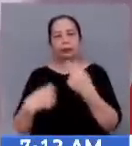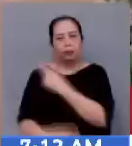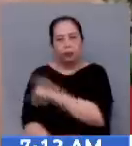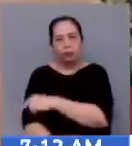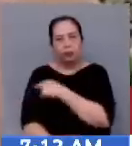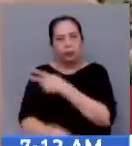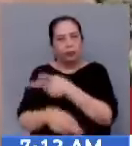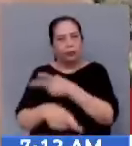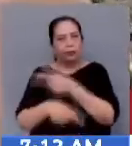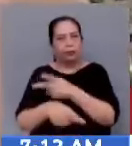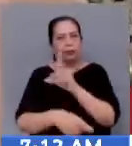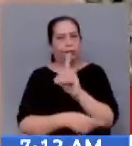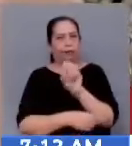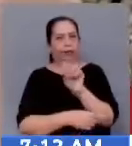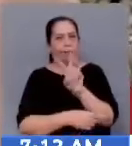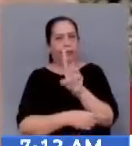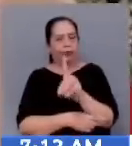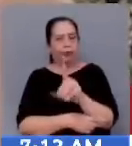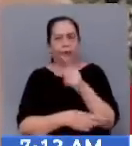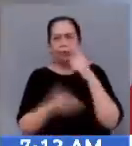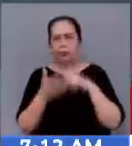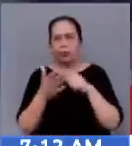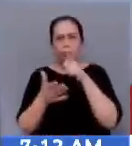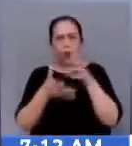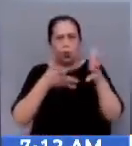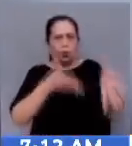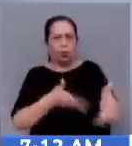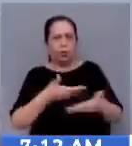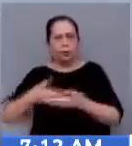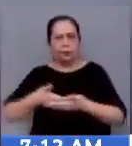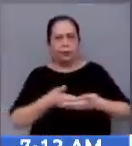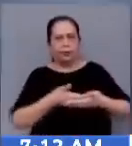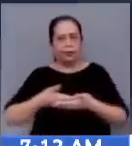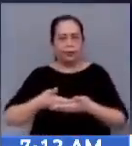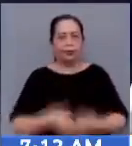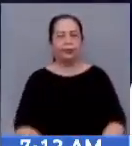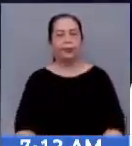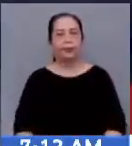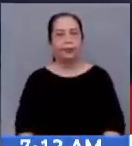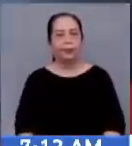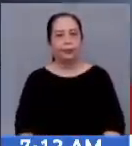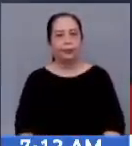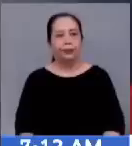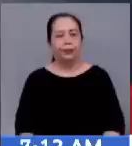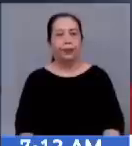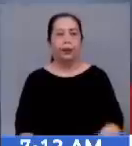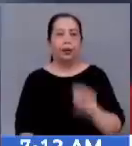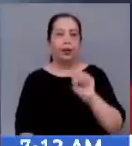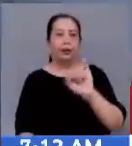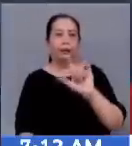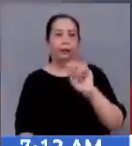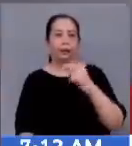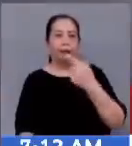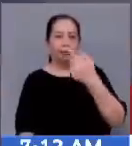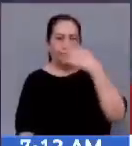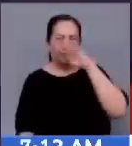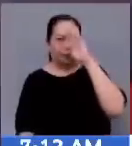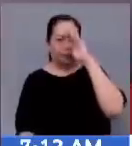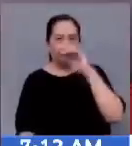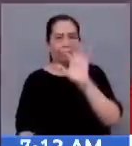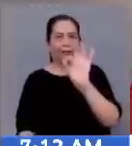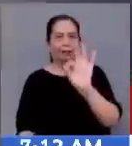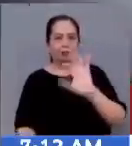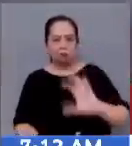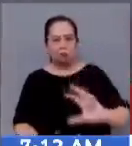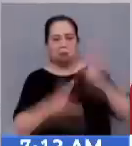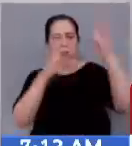DSWD. Inalam pa kung sino ang nag-iwan sa sanggol. Sa Silang Cavite, siyam na sasakyan na nagkarambola sa bahagi ng